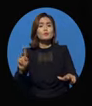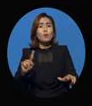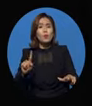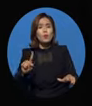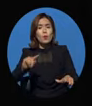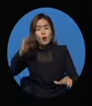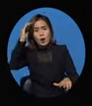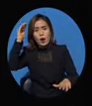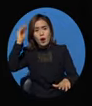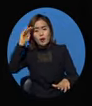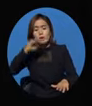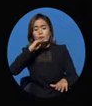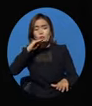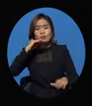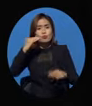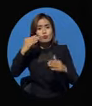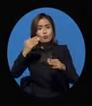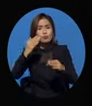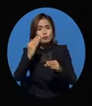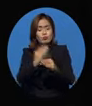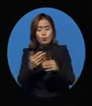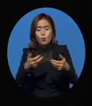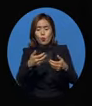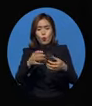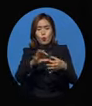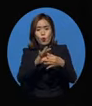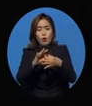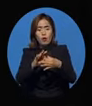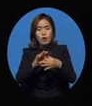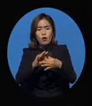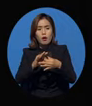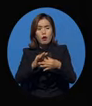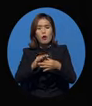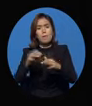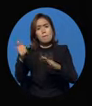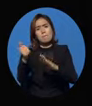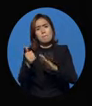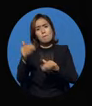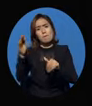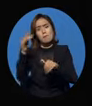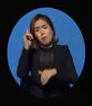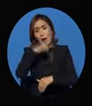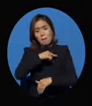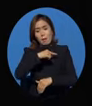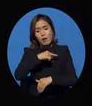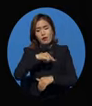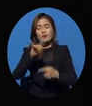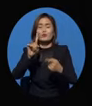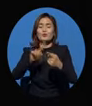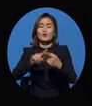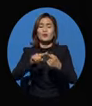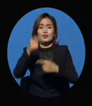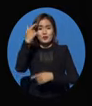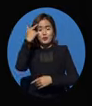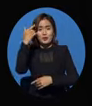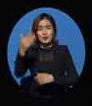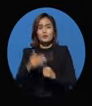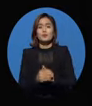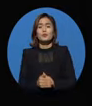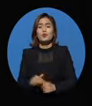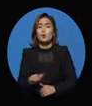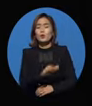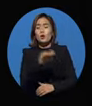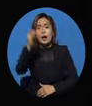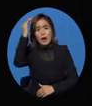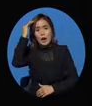남북관계가 최악의 돼 있어서 이 점에 대해서 홍영표 부모님한테 먼저 7일을 드리겠습니다 그 우리가 이렇게